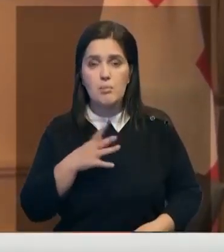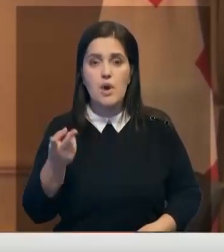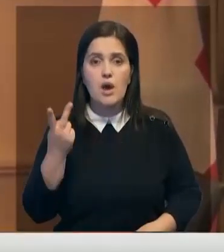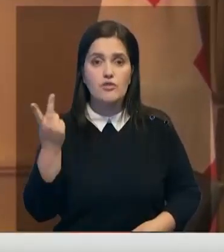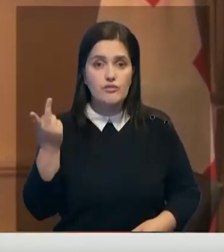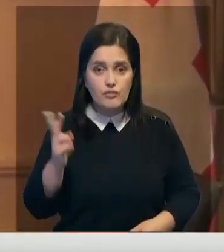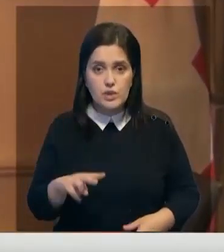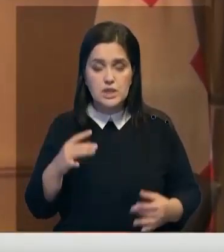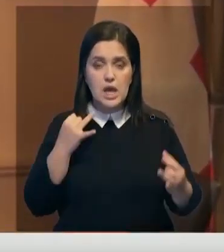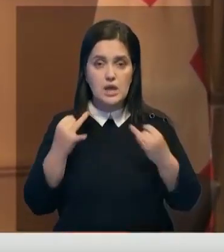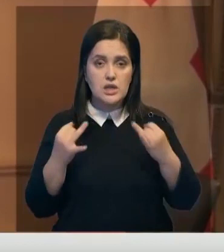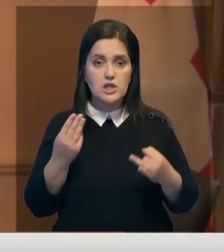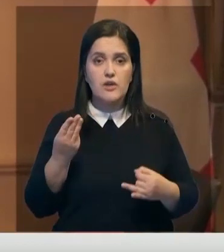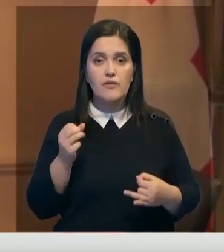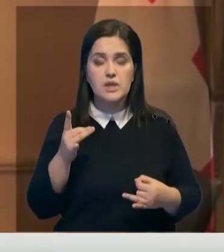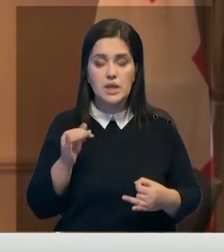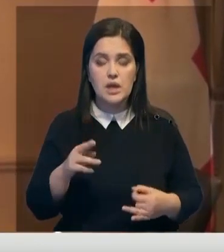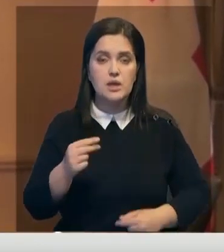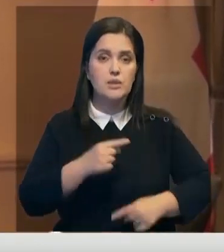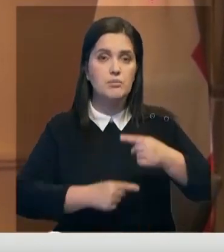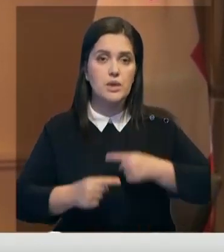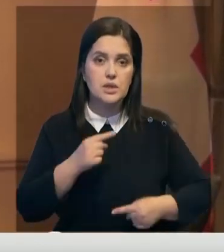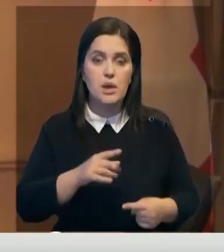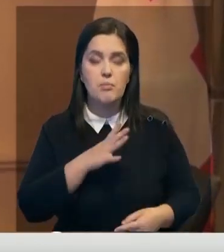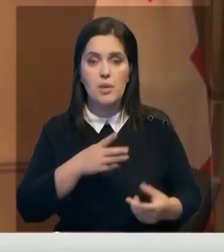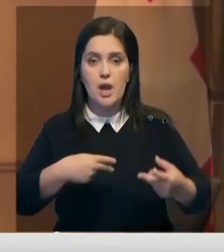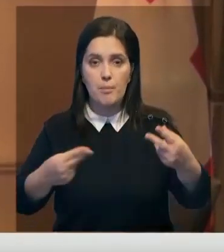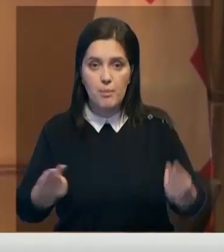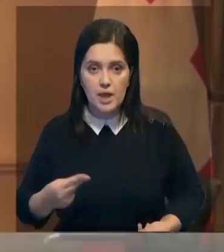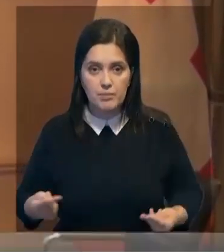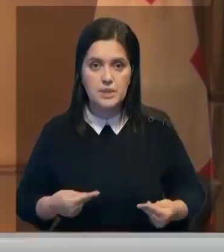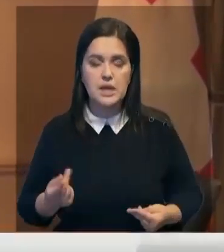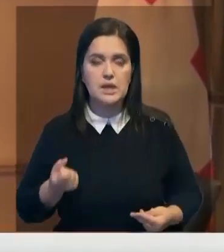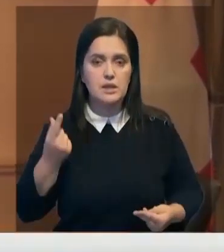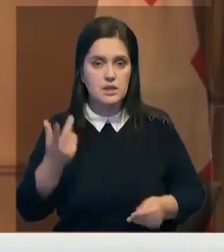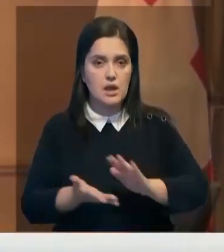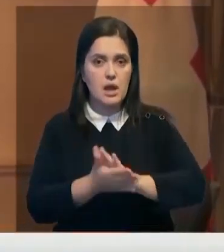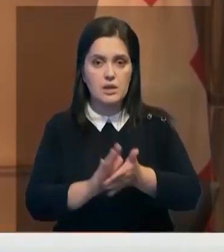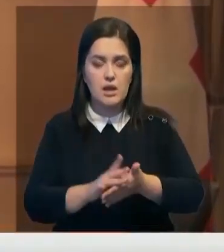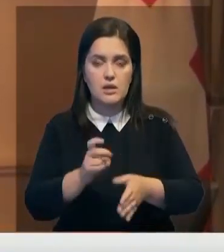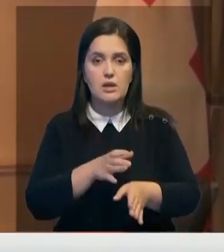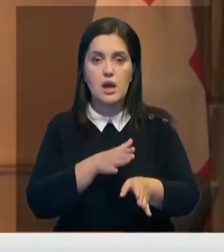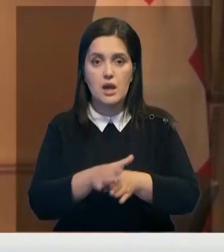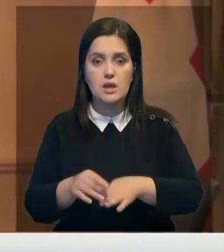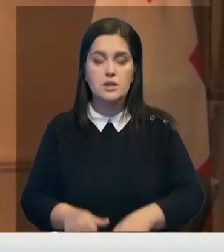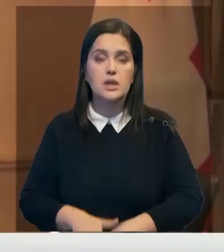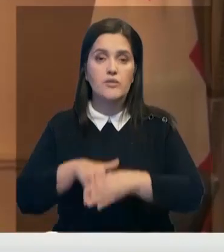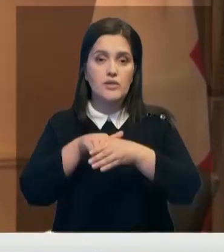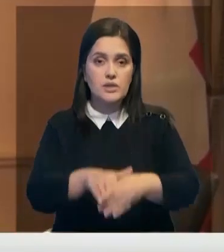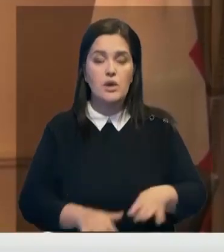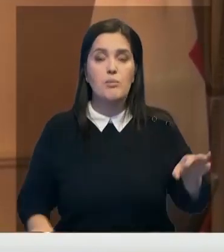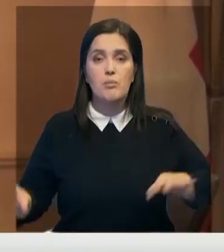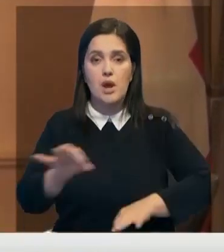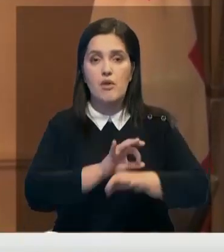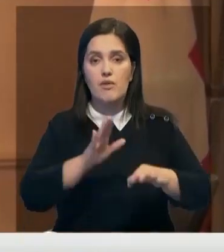с швейцарскими бизнесменами. Были подписаны несколько контрактов на реализацию инвестиционных проектов